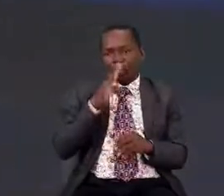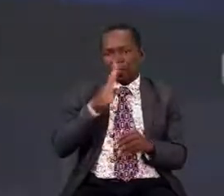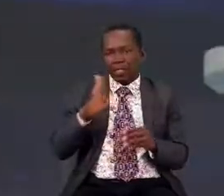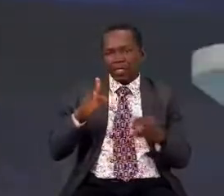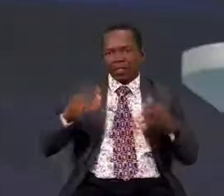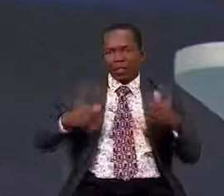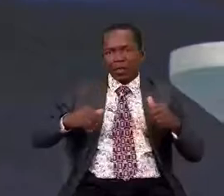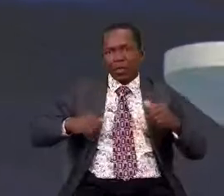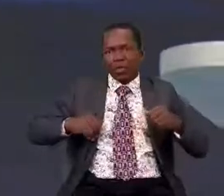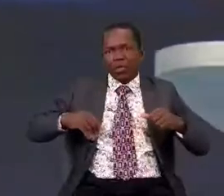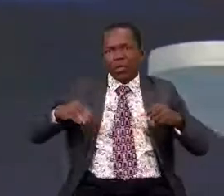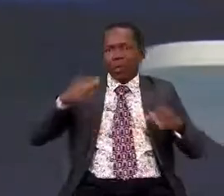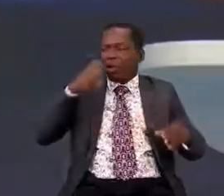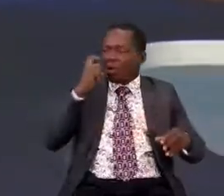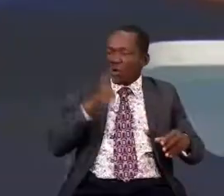ma valeur,